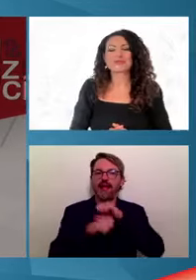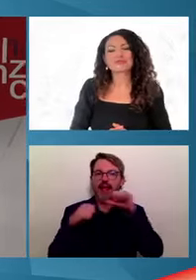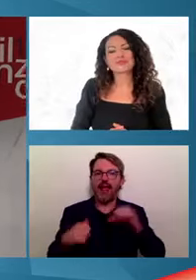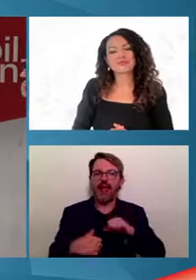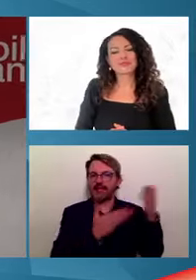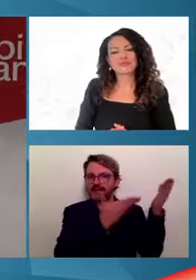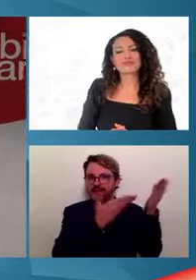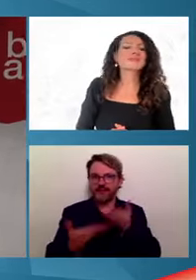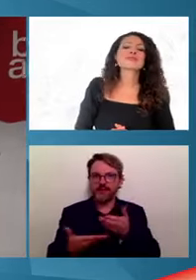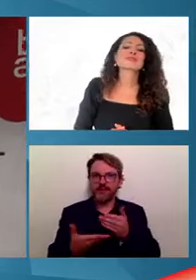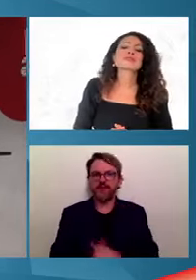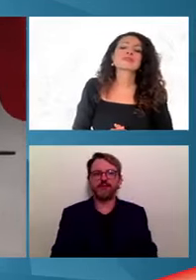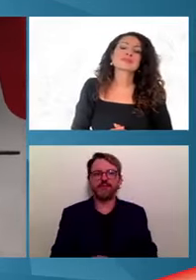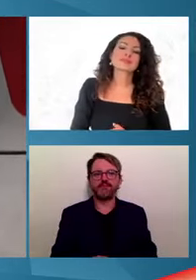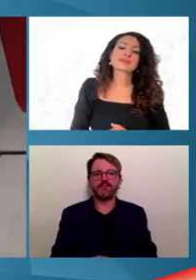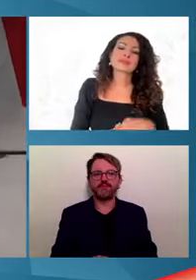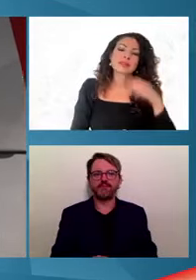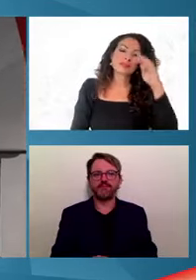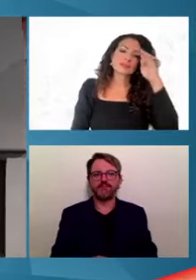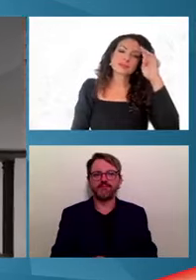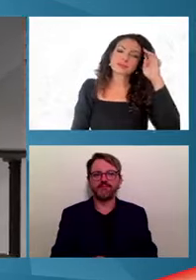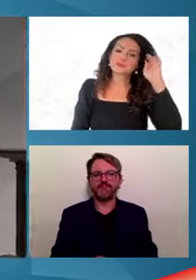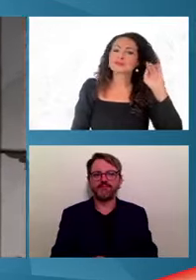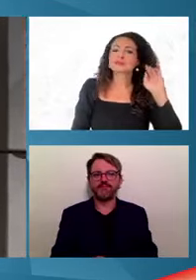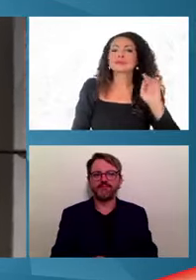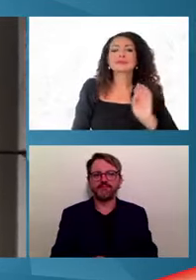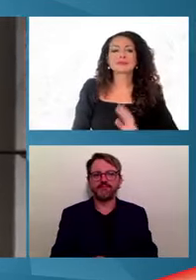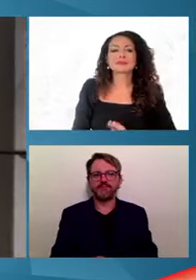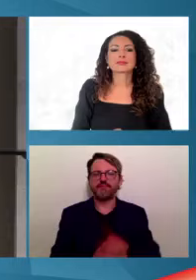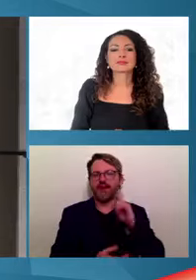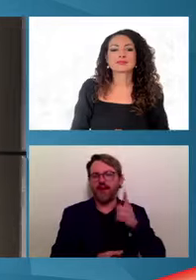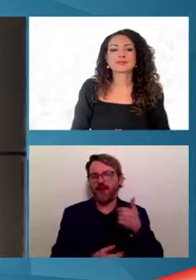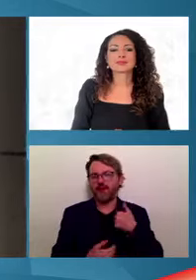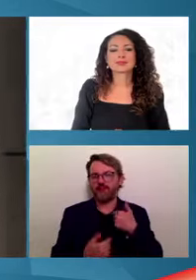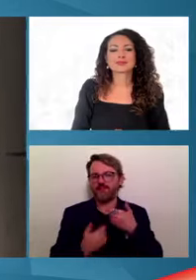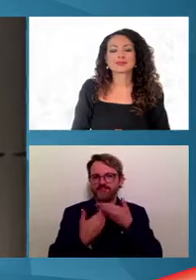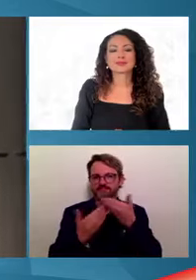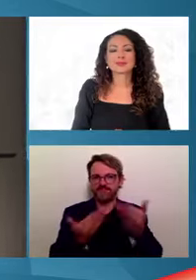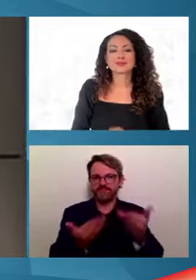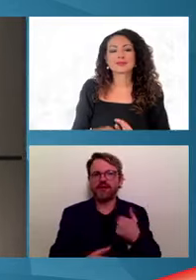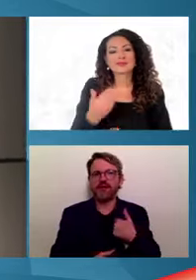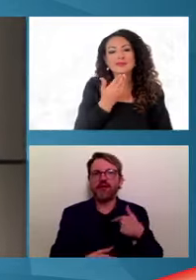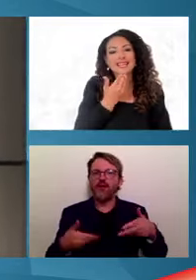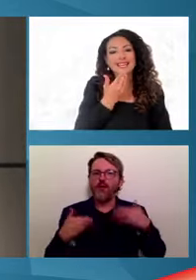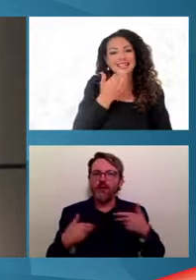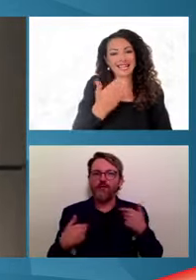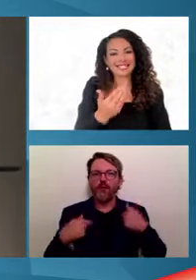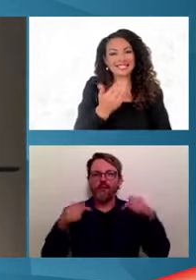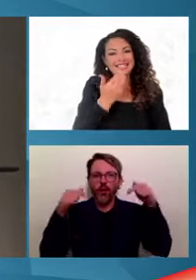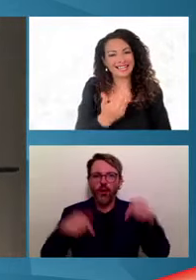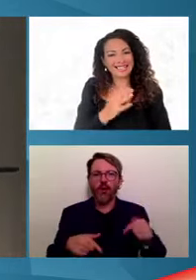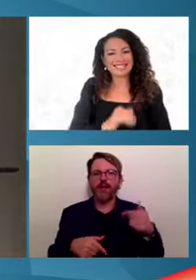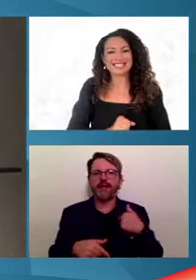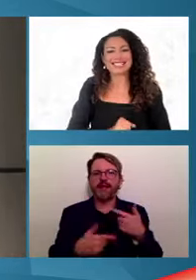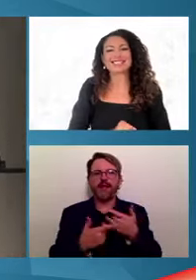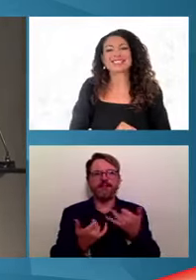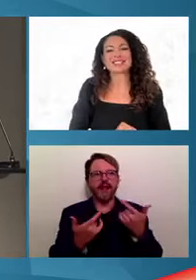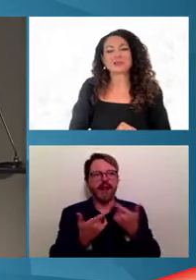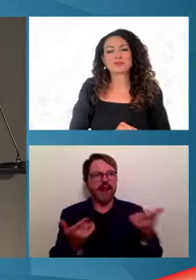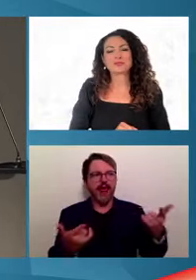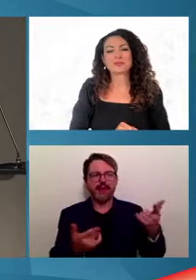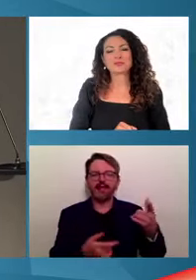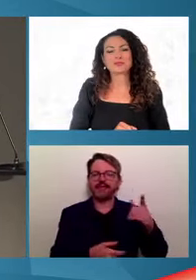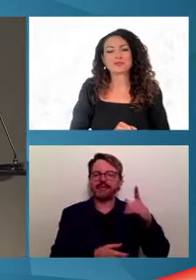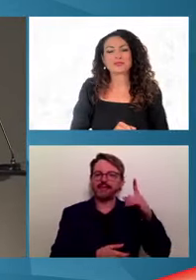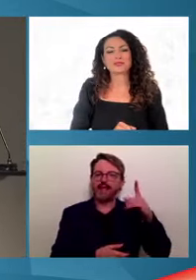ganz, un cordiale benvenuto, auch von meiner Seite. Ich freue mich heute hier, sehr geschätzte Landeshauptmann, liebe Kollegen der